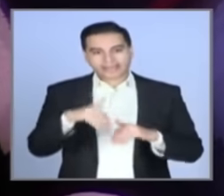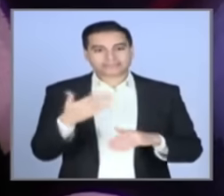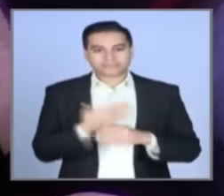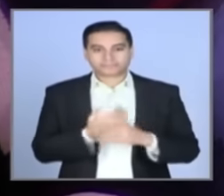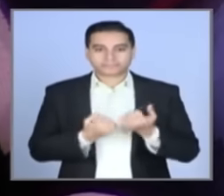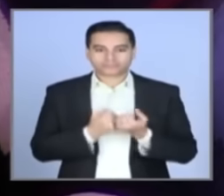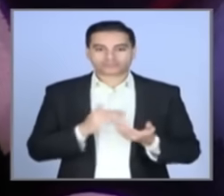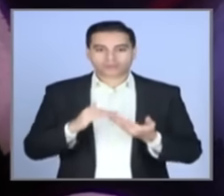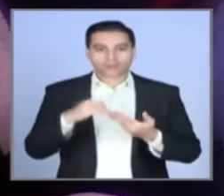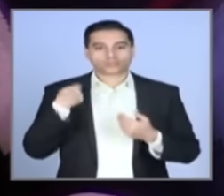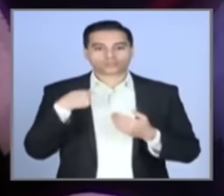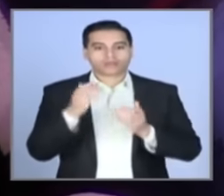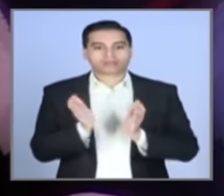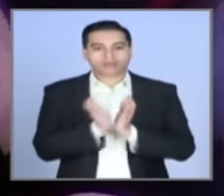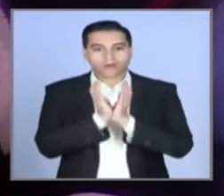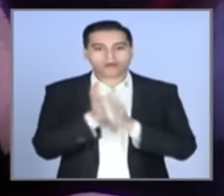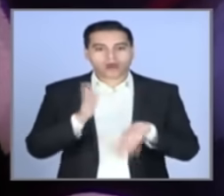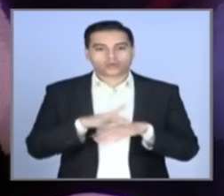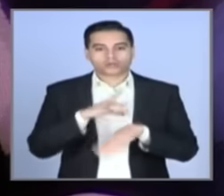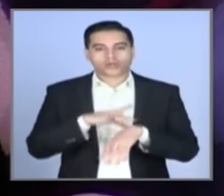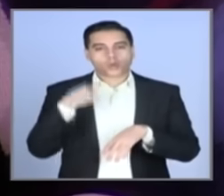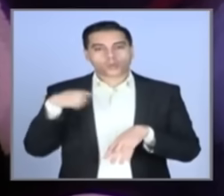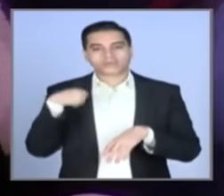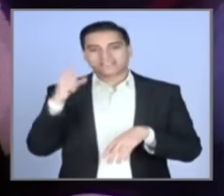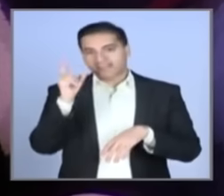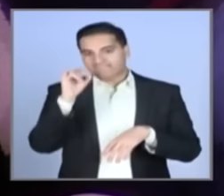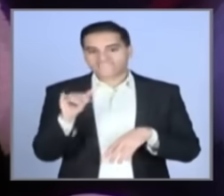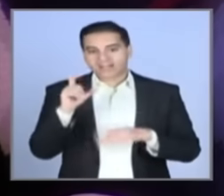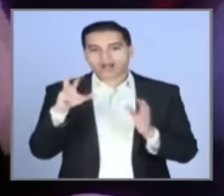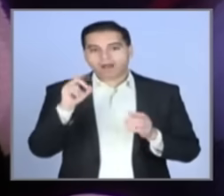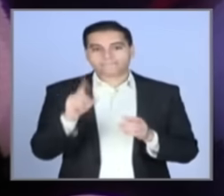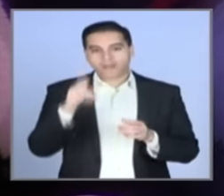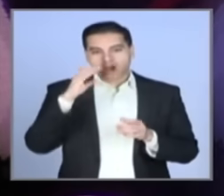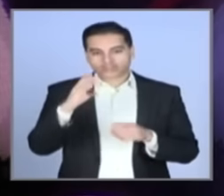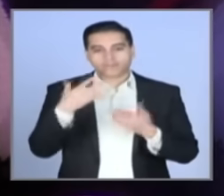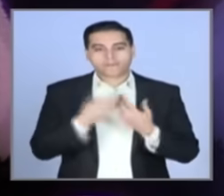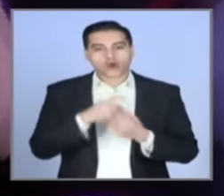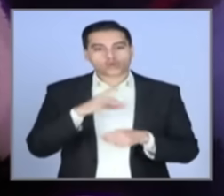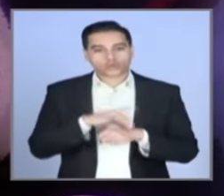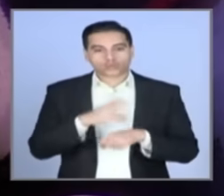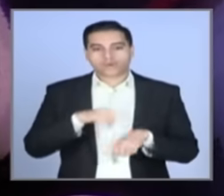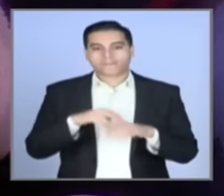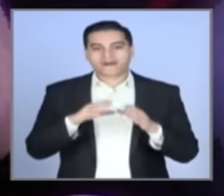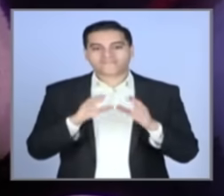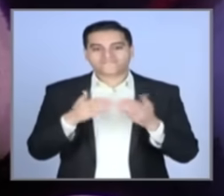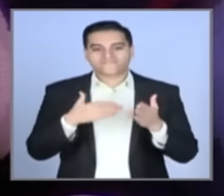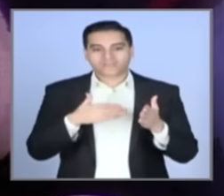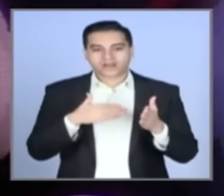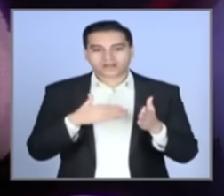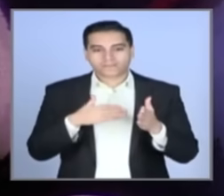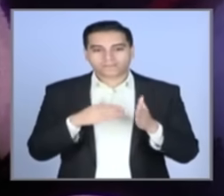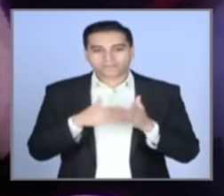هنا بتكليف من وزارة التضامن من دكتور نيفين القباش. معانا دكتور ومعانا فريق طوارئ، ده